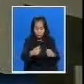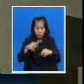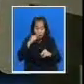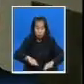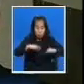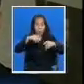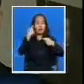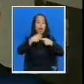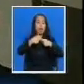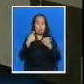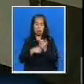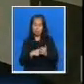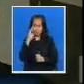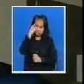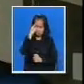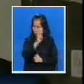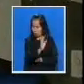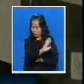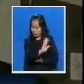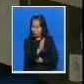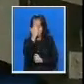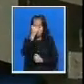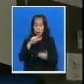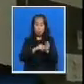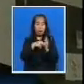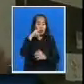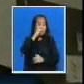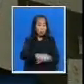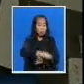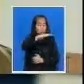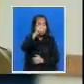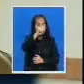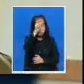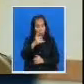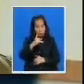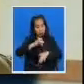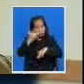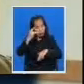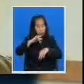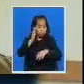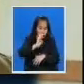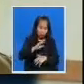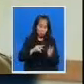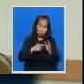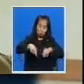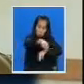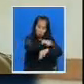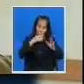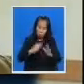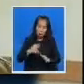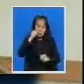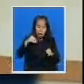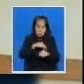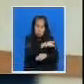ได้ยากเพราะเขามองว่าเรื่องน้ำท่วมเนี่ยบางทีมันไม่ใช่เป็นเรื่องธรรมชาติอย่างเดียวมันอยู่ที่การตัดสินใจของคนด้วยจะปล่อยน้ำ